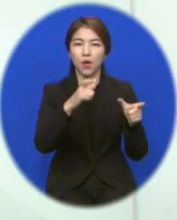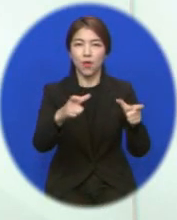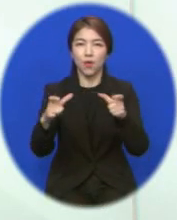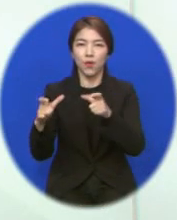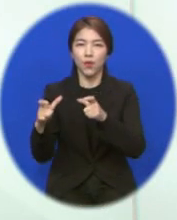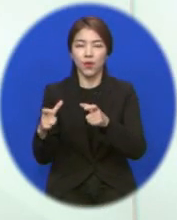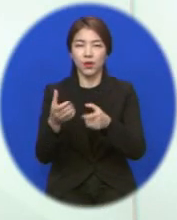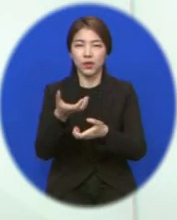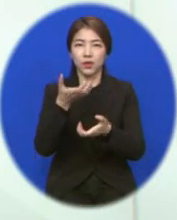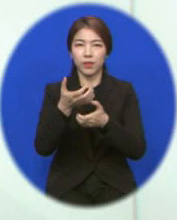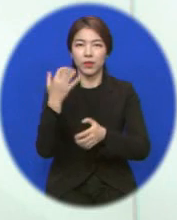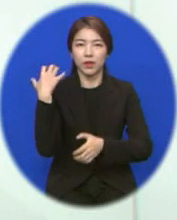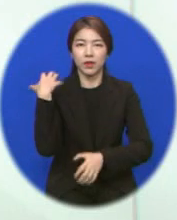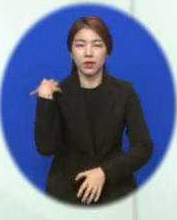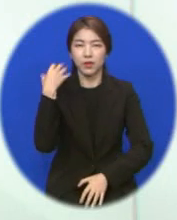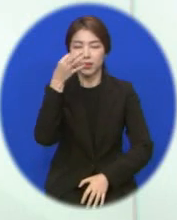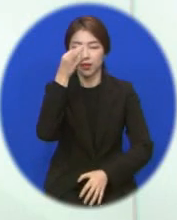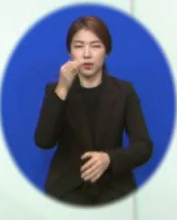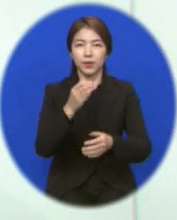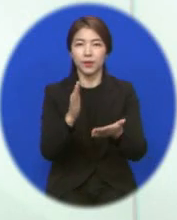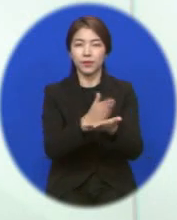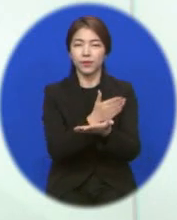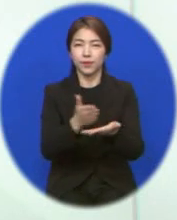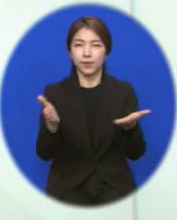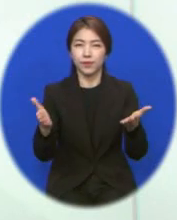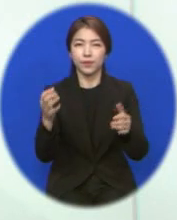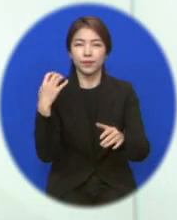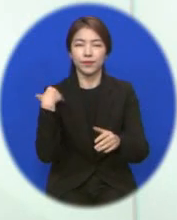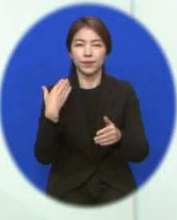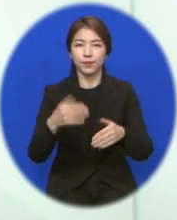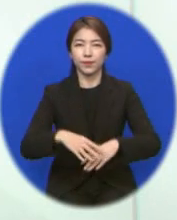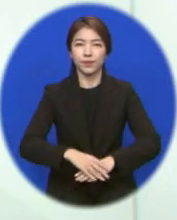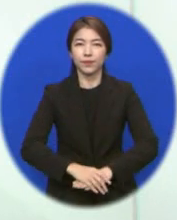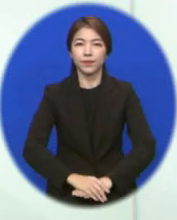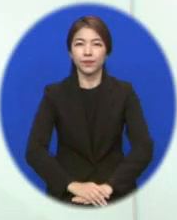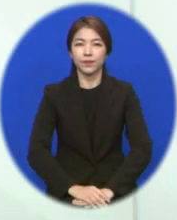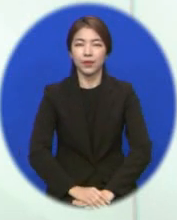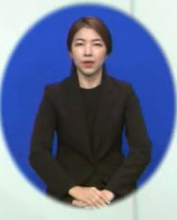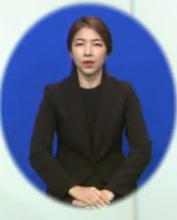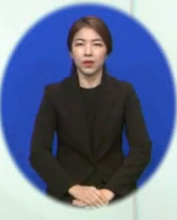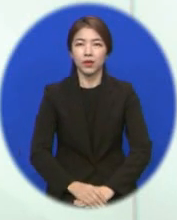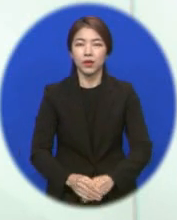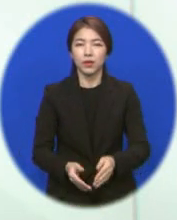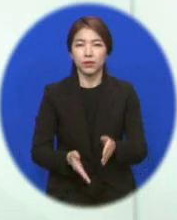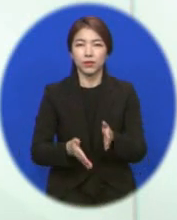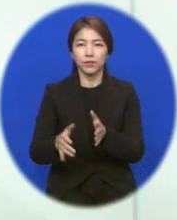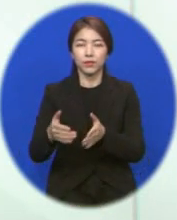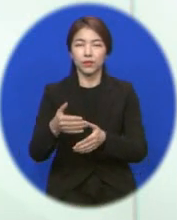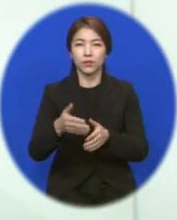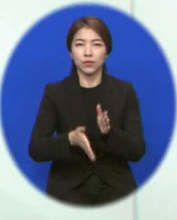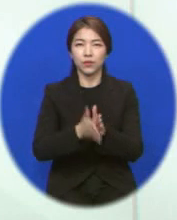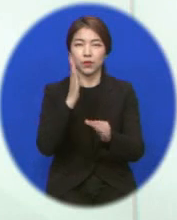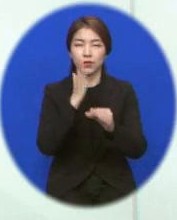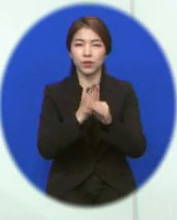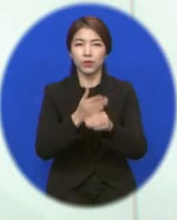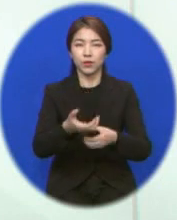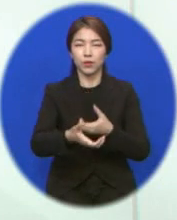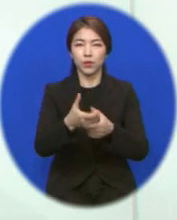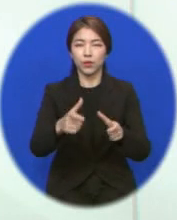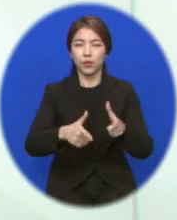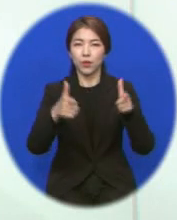버스터미널의기능을분산시켜야합니다. 도심도로확장공사조차도 수년간